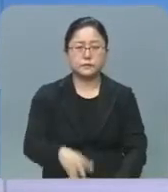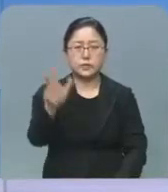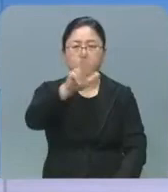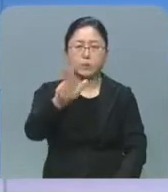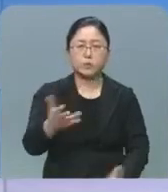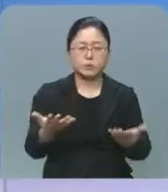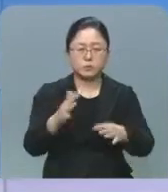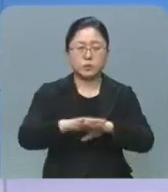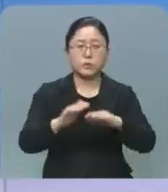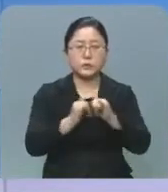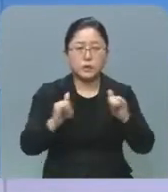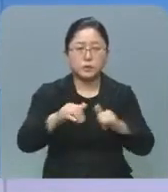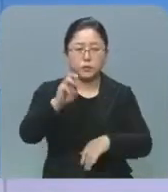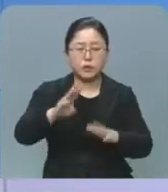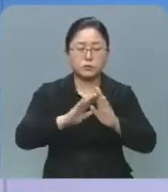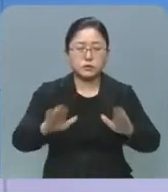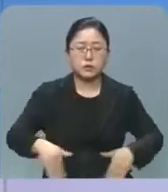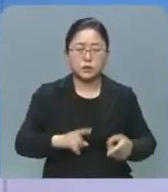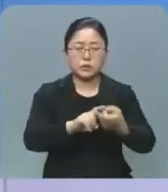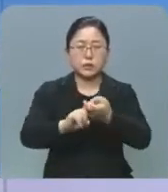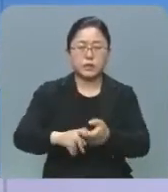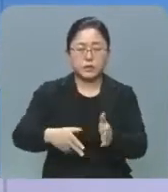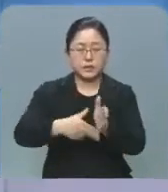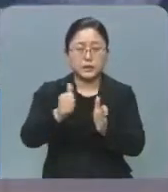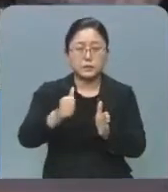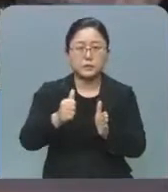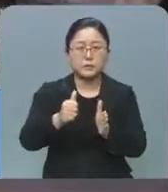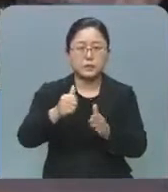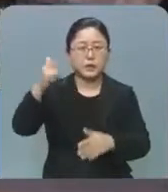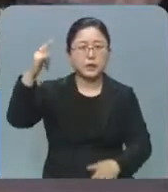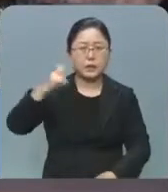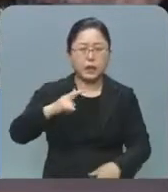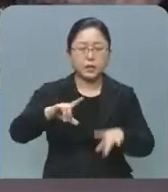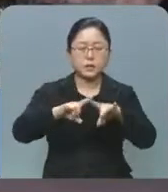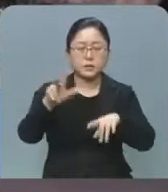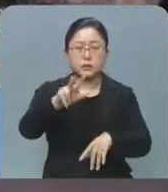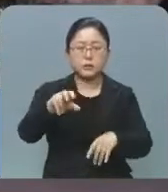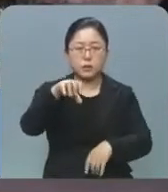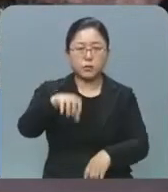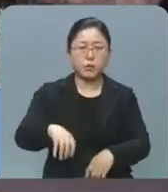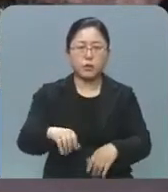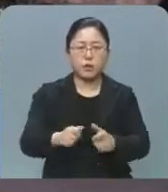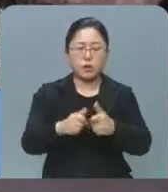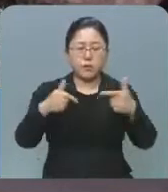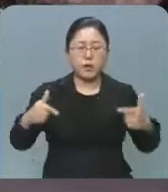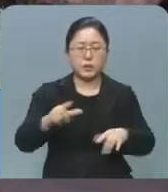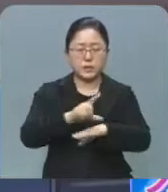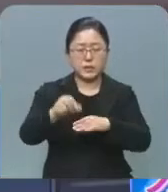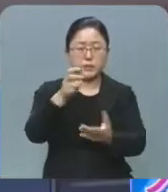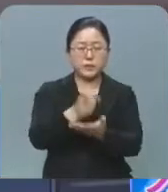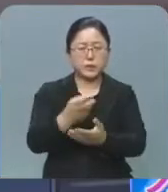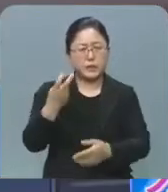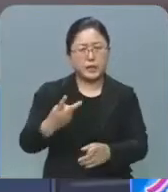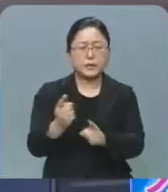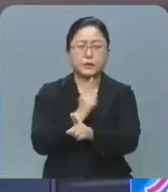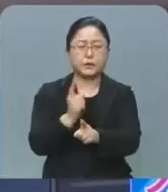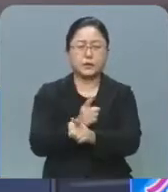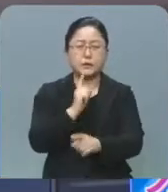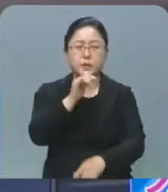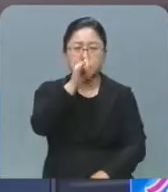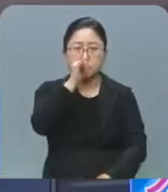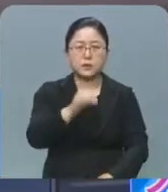전국 농민회 광주 전남 연맹이 장흥군에 태양광 발전 시설 확대 조례를 재개정해야 한다고